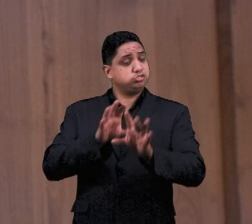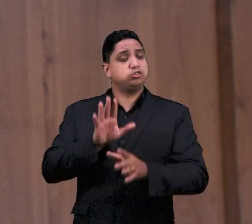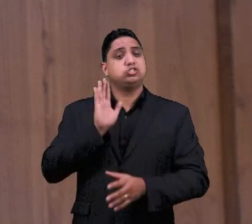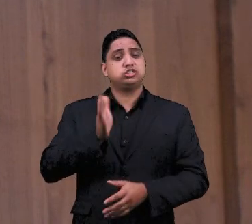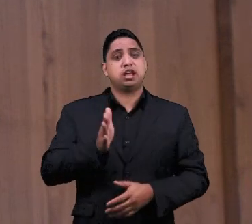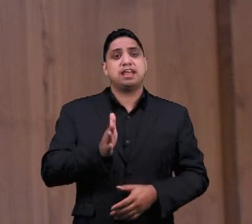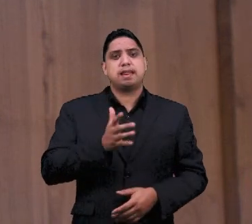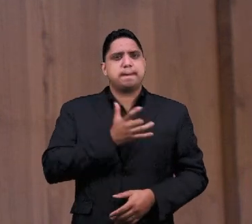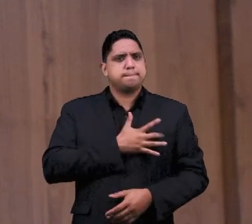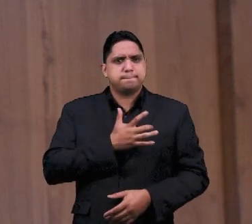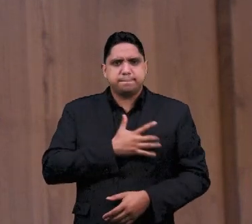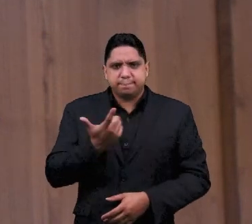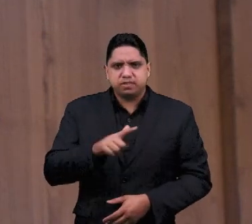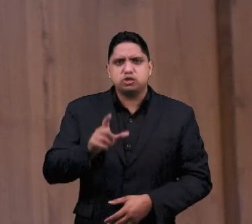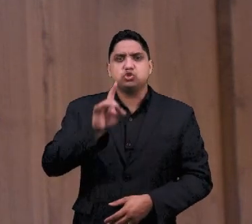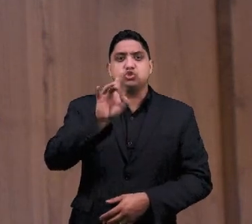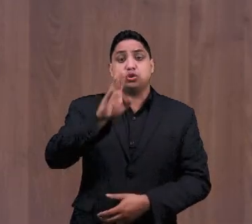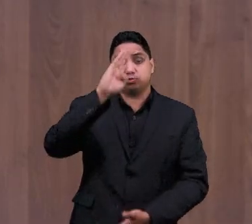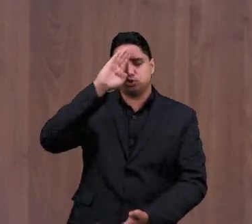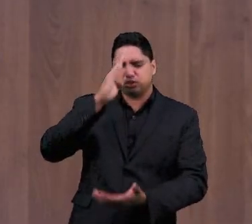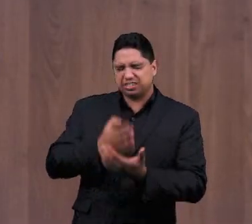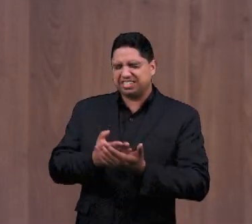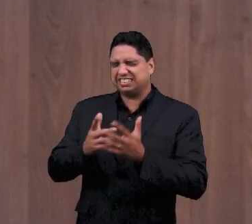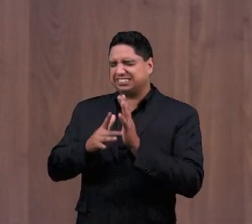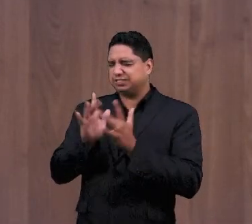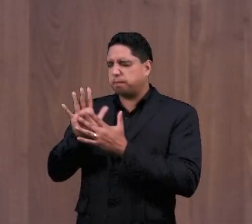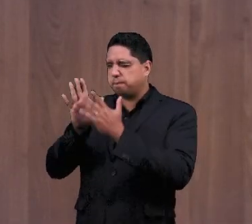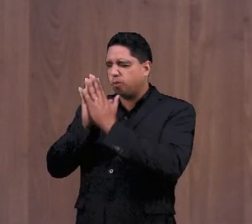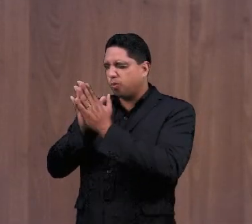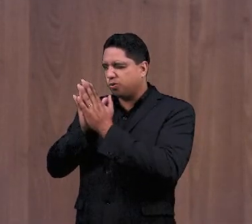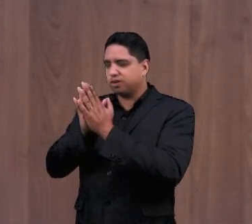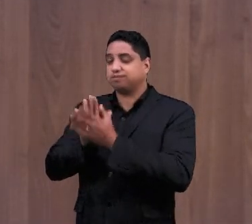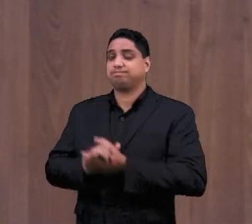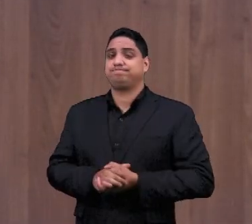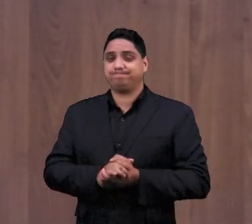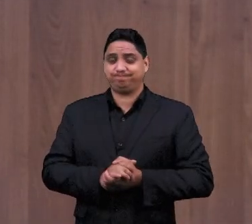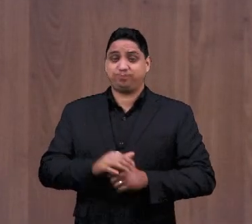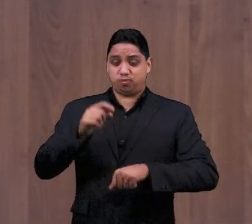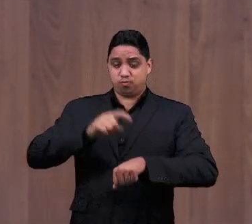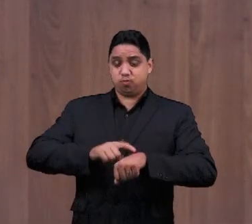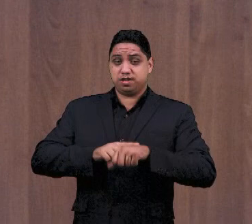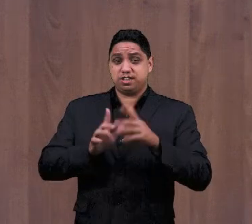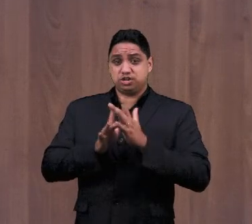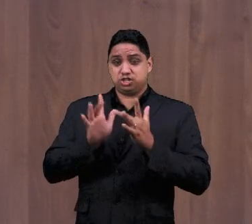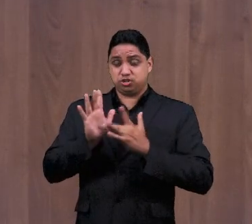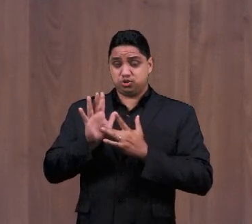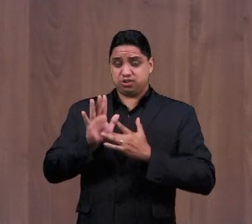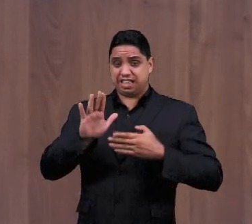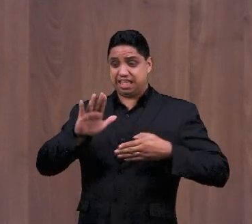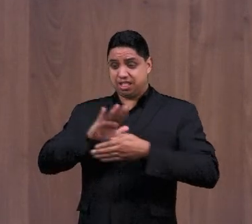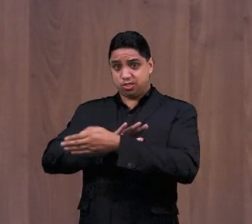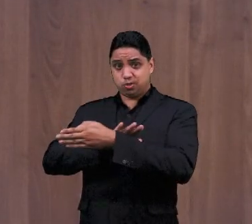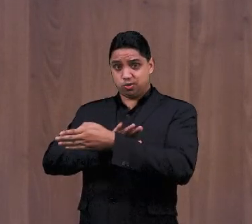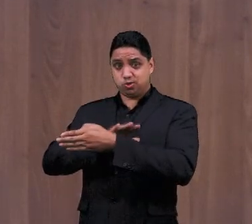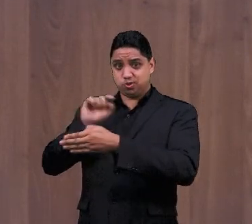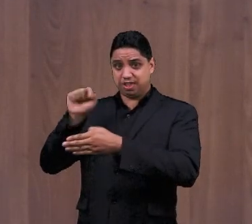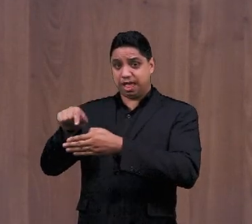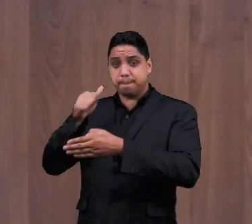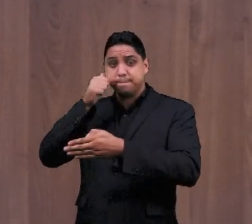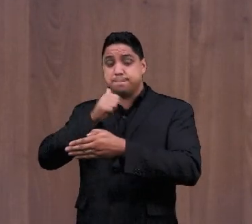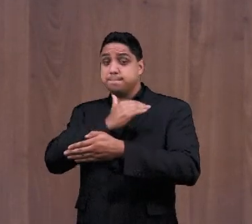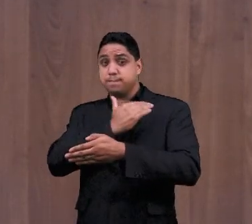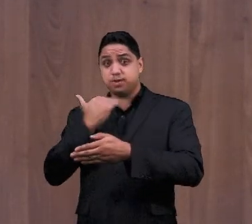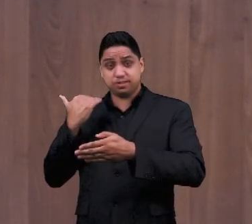Jésus nous enseigne, ne craignez point, crois seulement. Quand Jésus est entré dans cette maison, cette